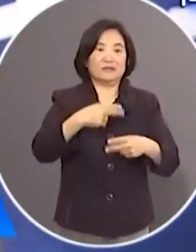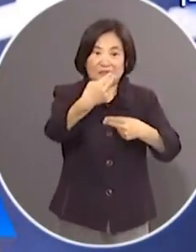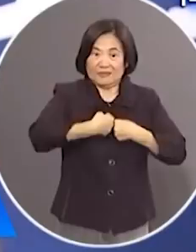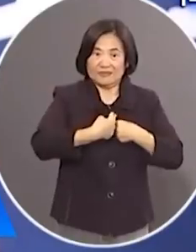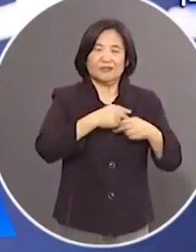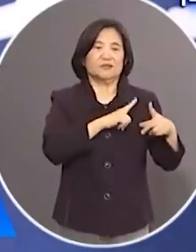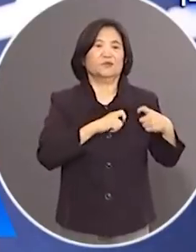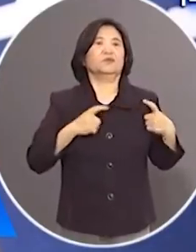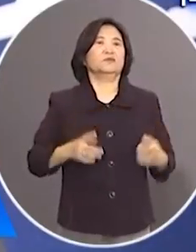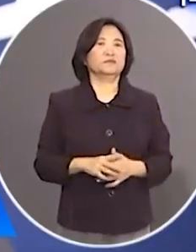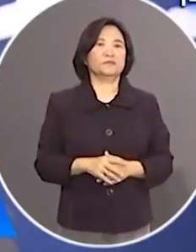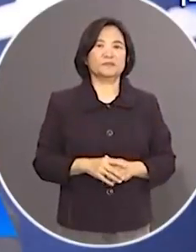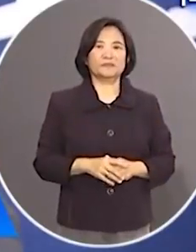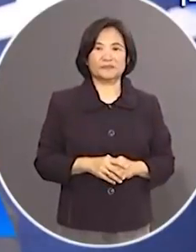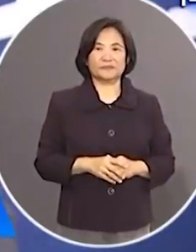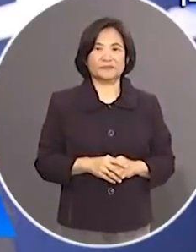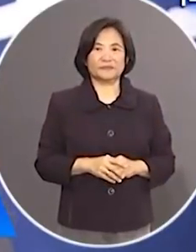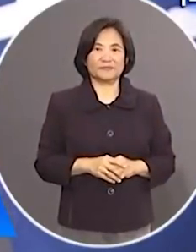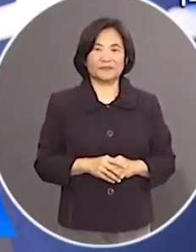铭。